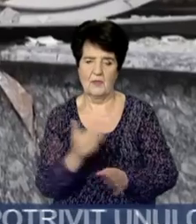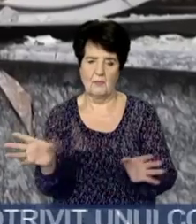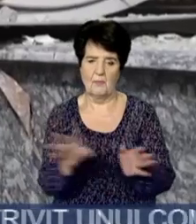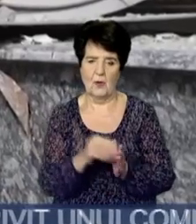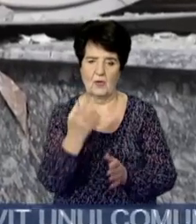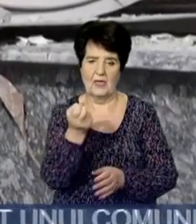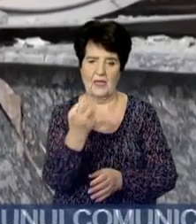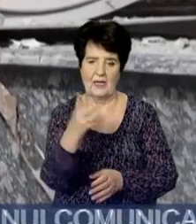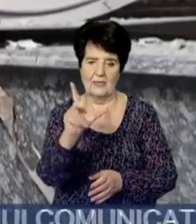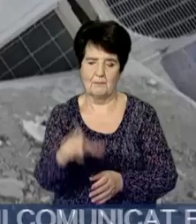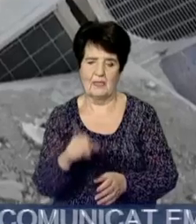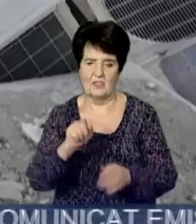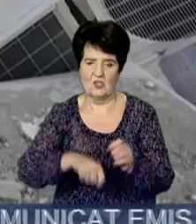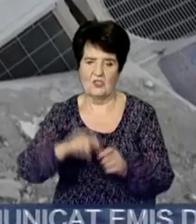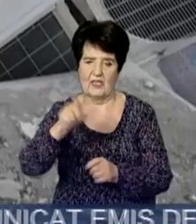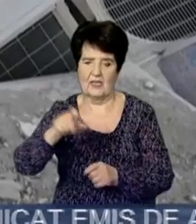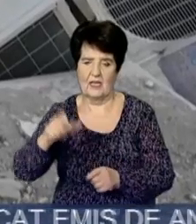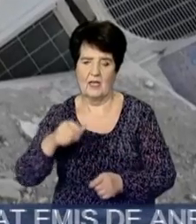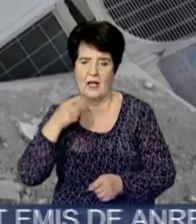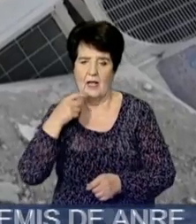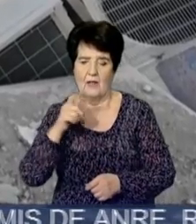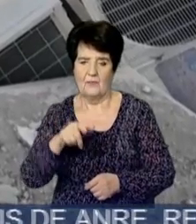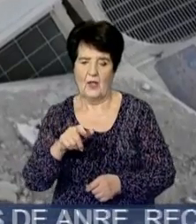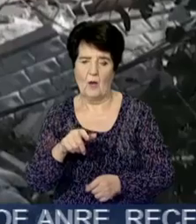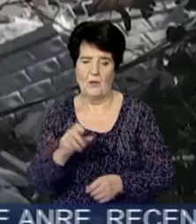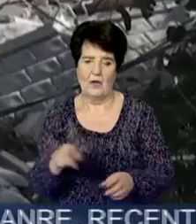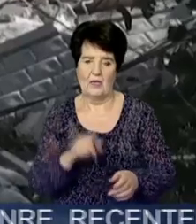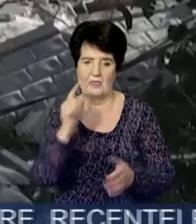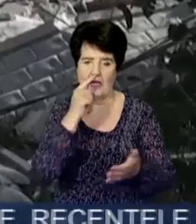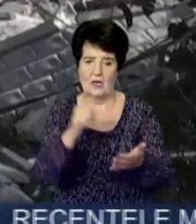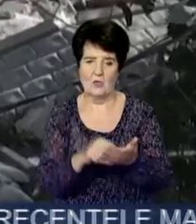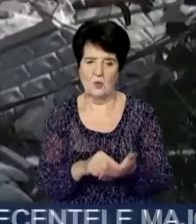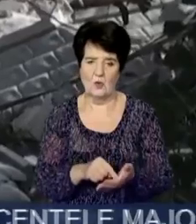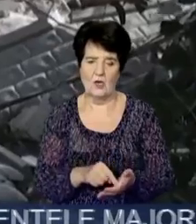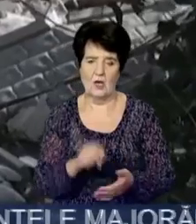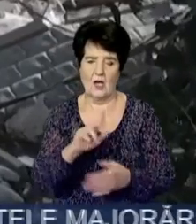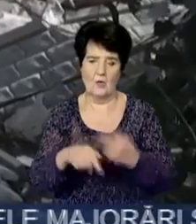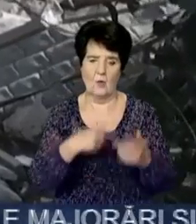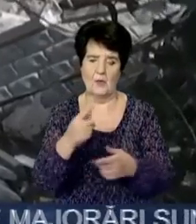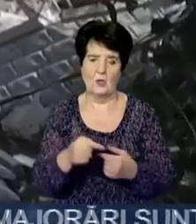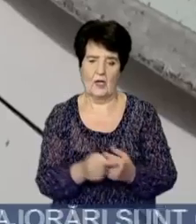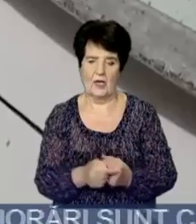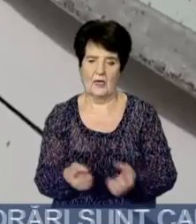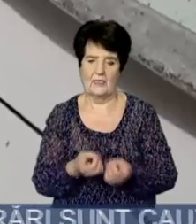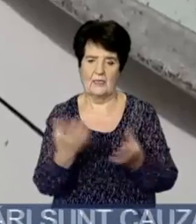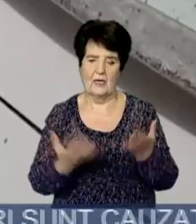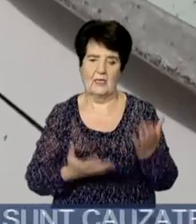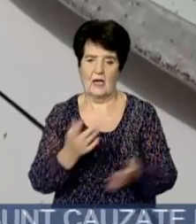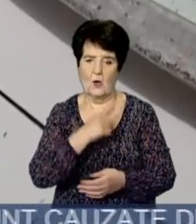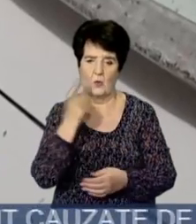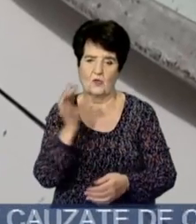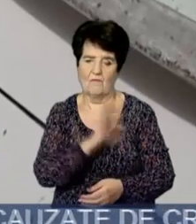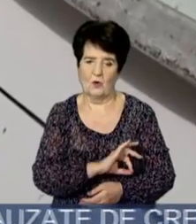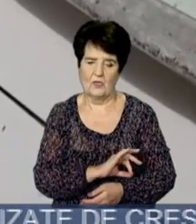cei 13 experți din țări în mare parte neutre, urmând să ajungă la atomocentrală în următoarele zile. Asta chiar dacă rușii